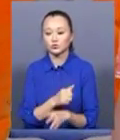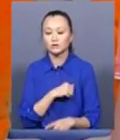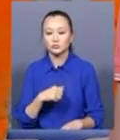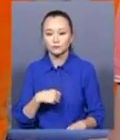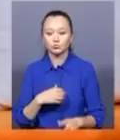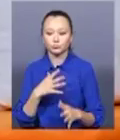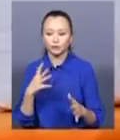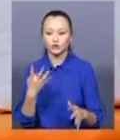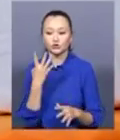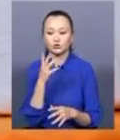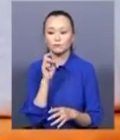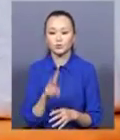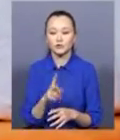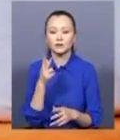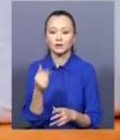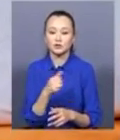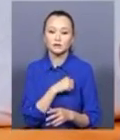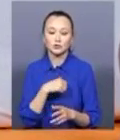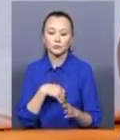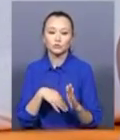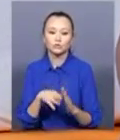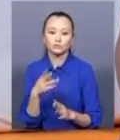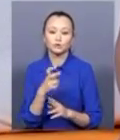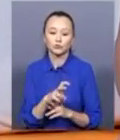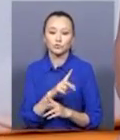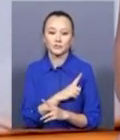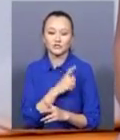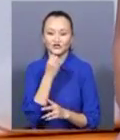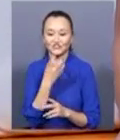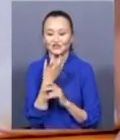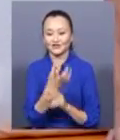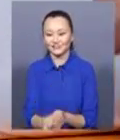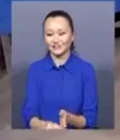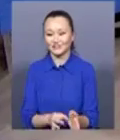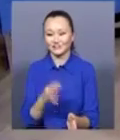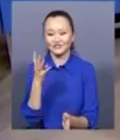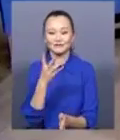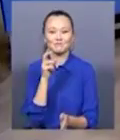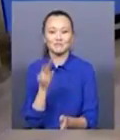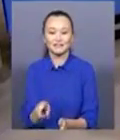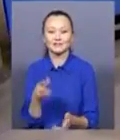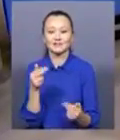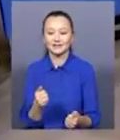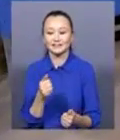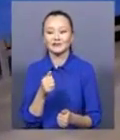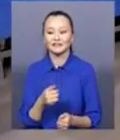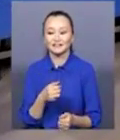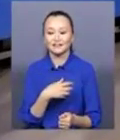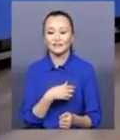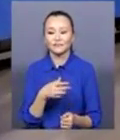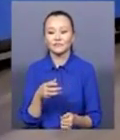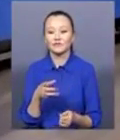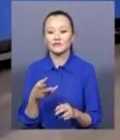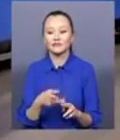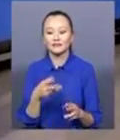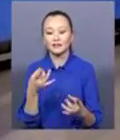мастер? Максимально 4 балла, да. Максимально 4. То есть пришел мастер с букетом цветов, сразу 4 балла. Сразу 4 балла, я думаю, да. Бинго.